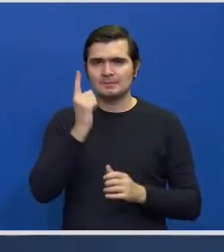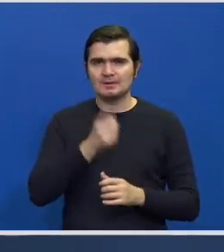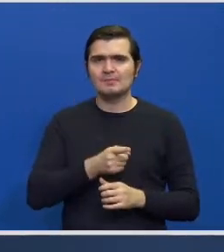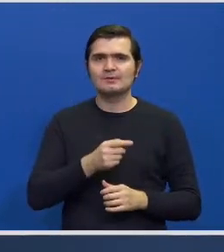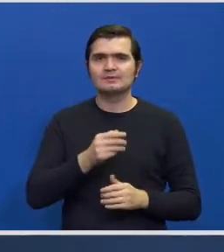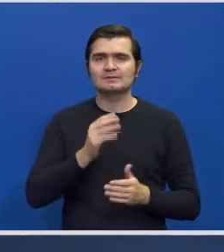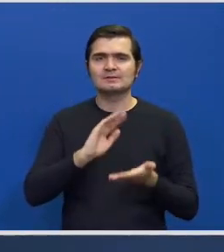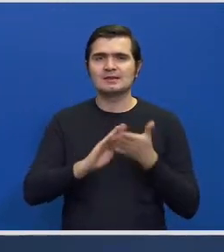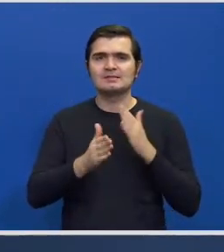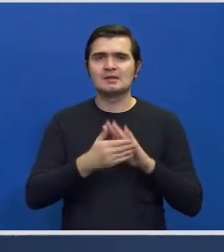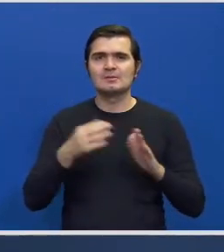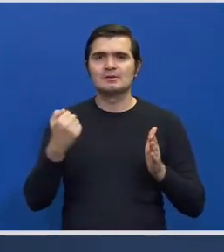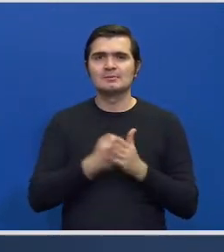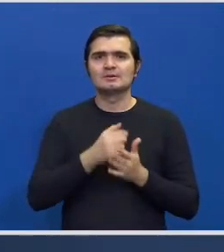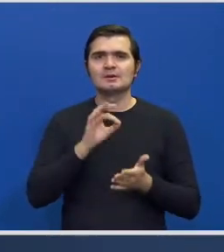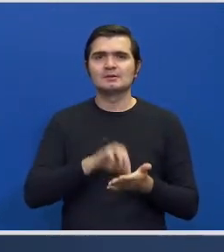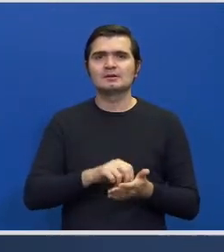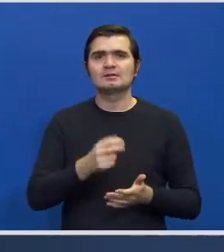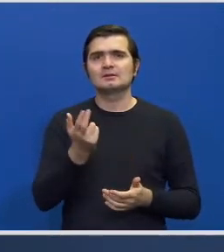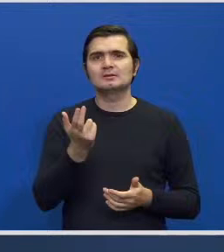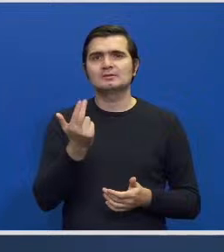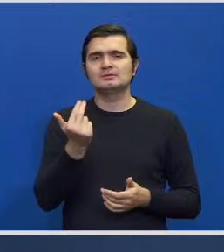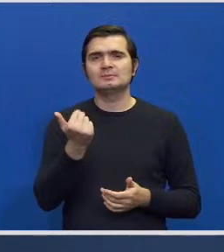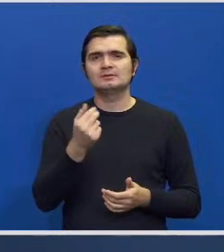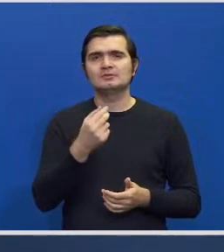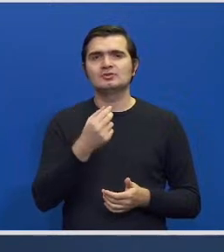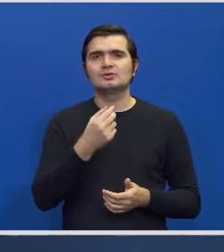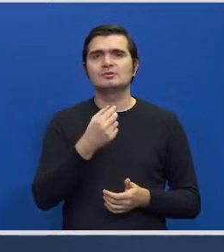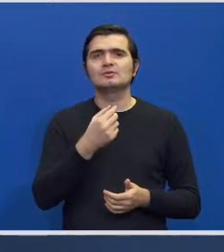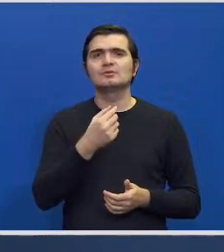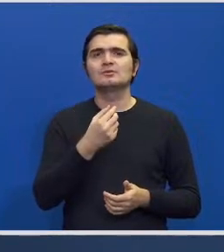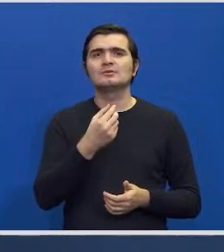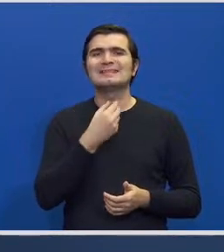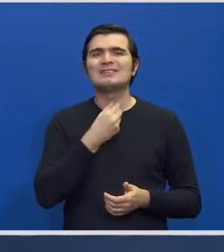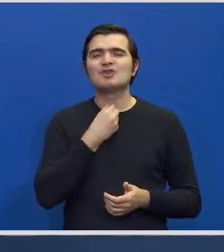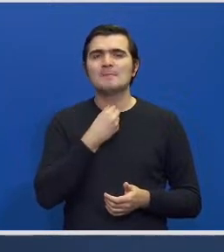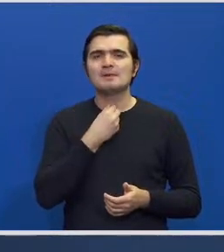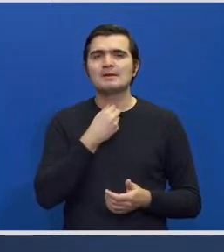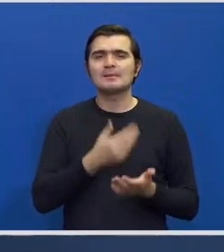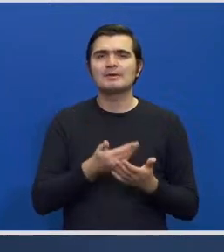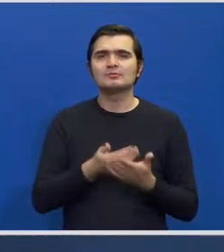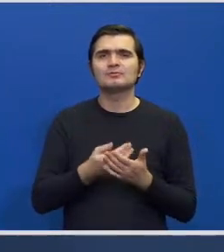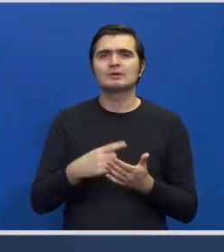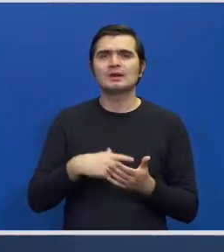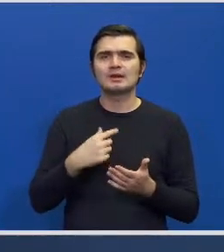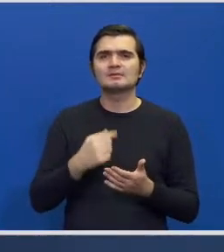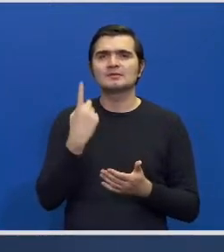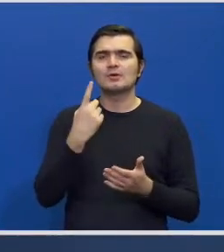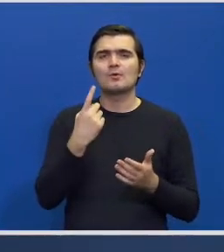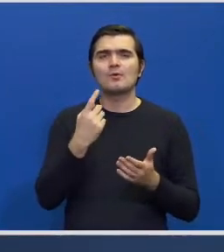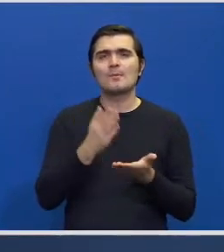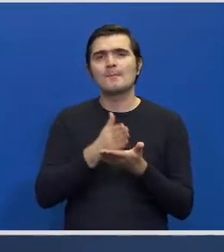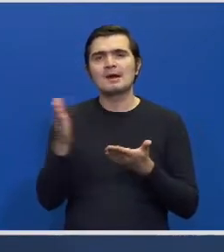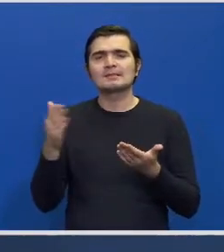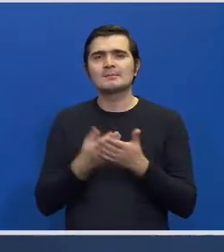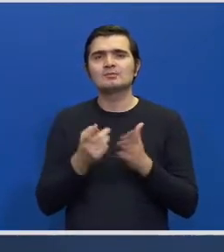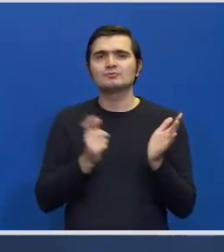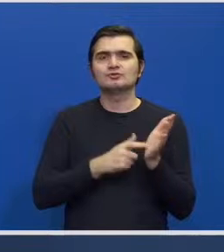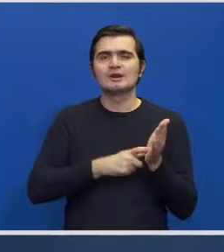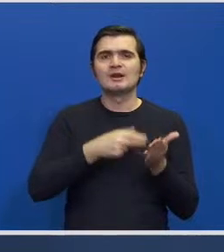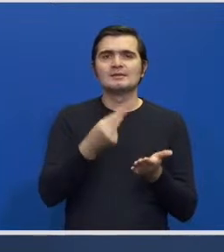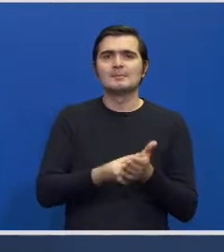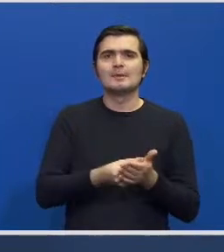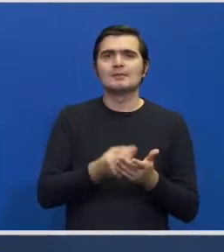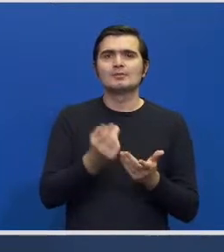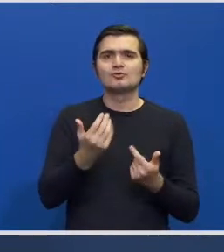trebuie să aibă o finalitate până la data de 15 decembrie, pentru că este parte din